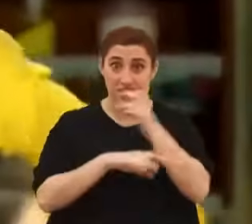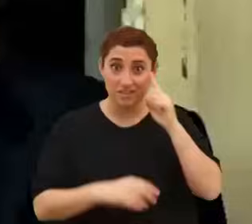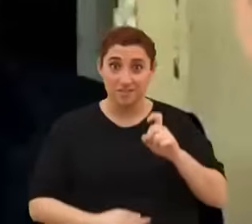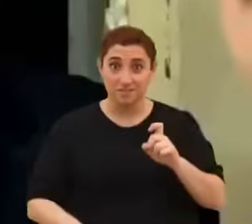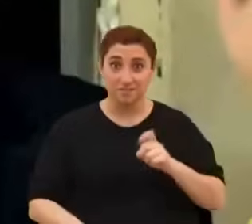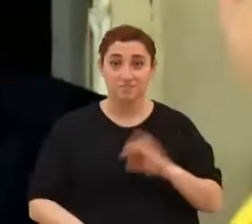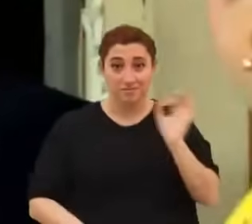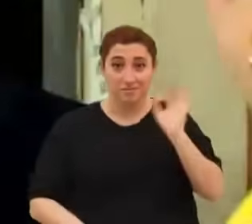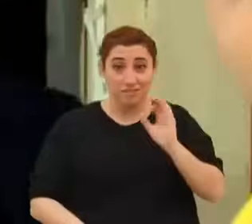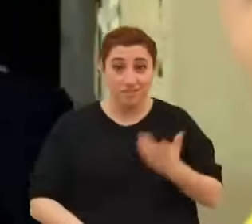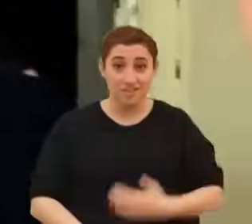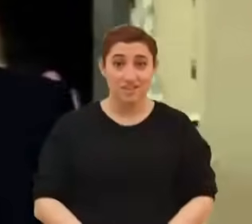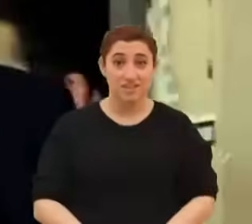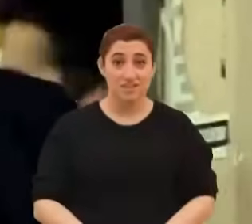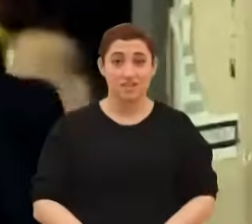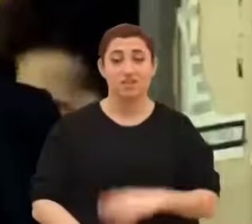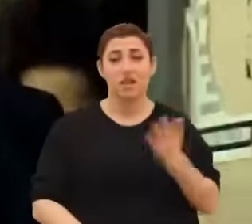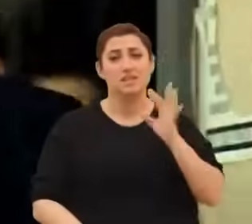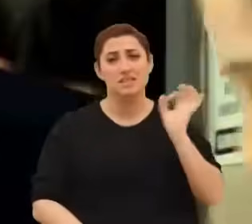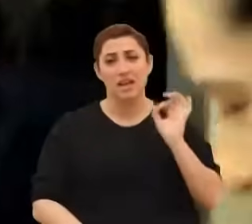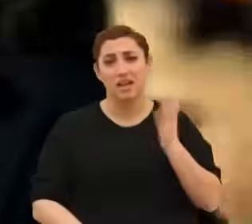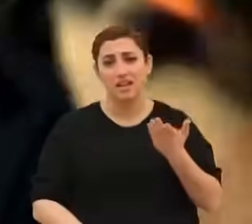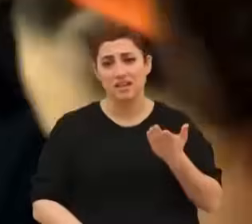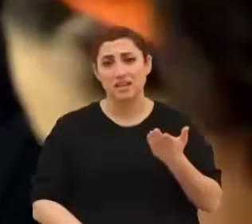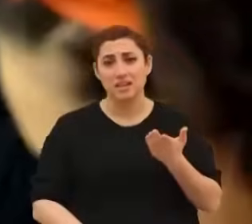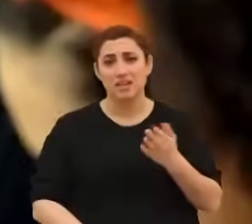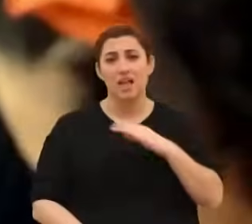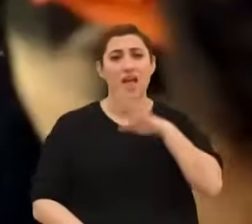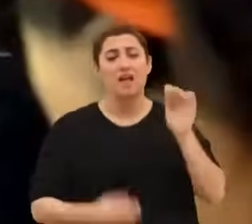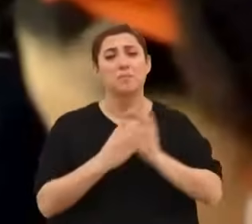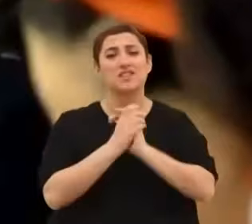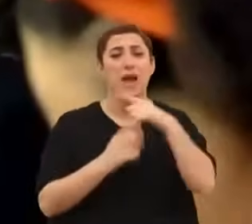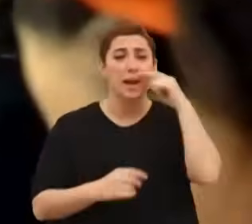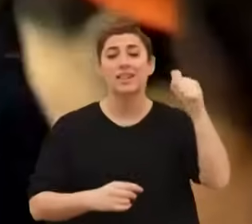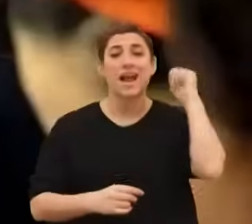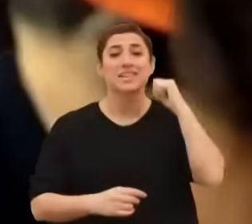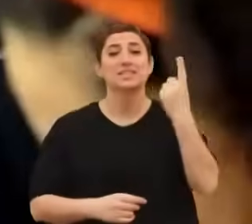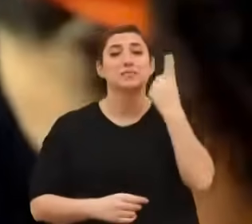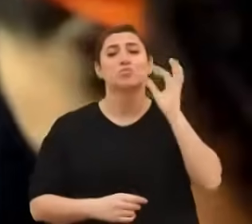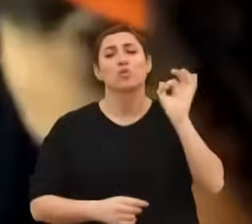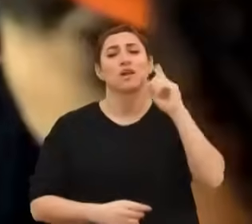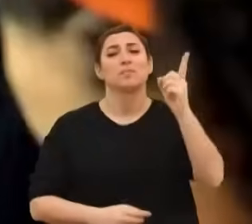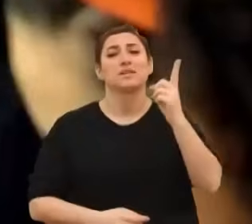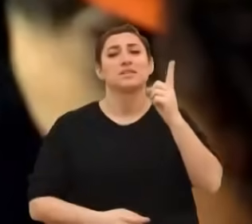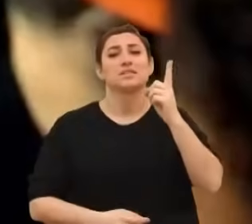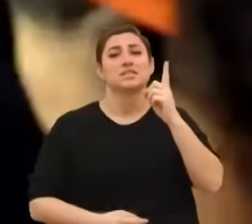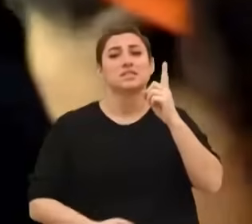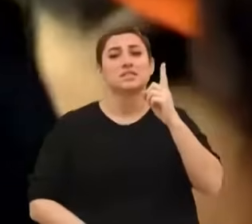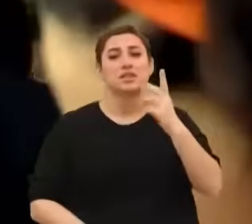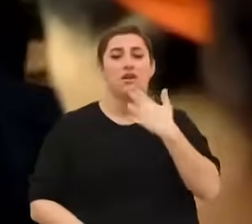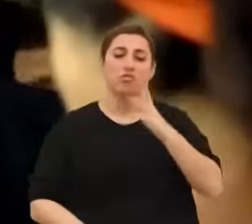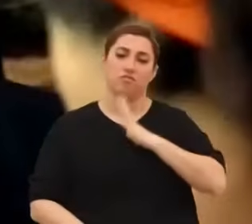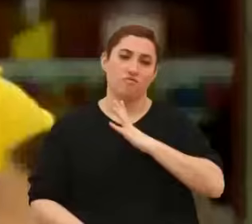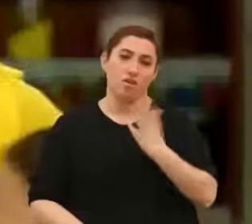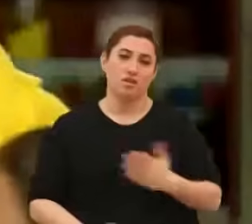Hakikaten mi? Evet ya. Ya zaten her başarılı erkeğin arkasında mutlaka bir